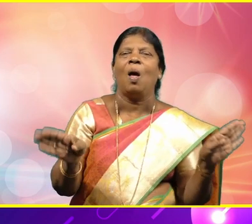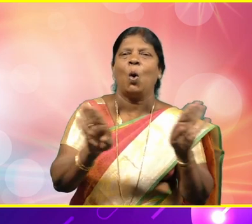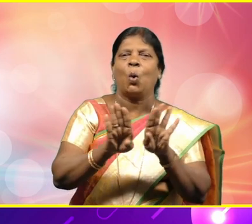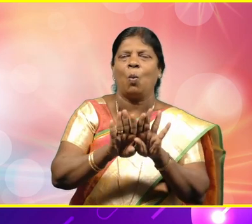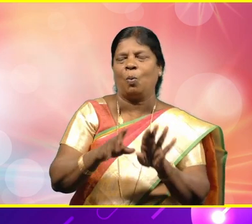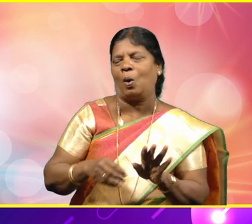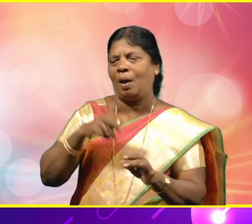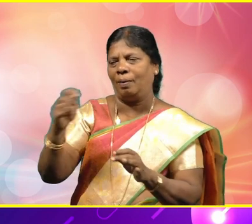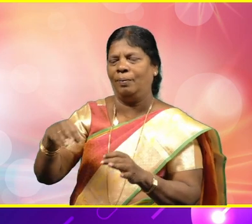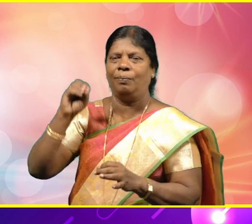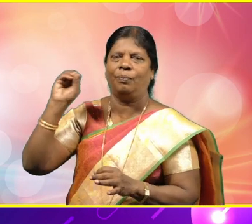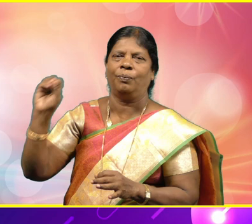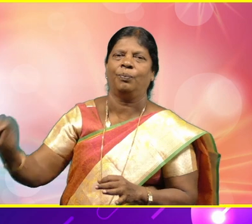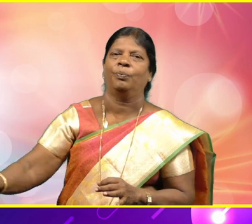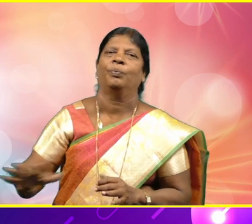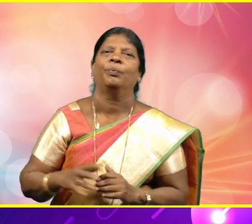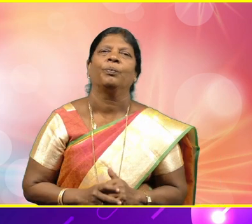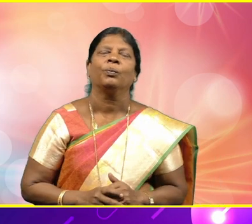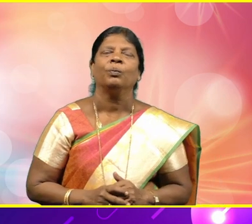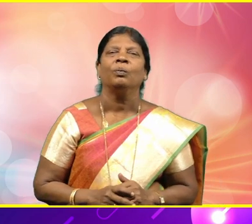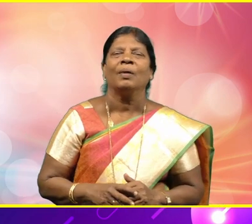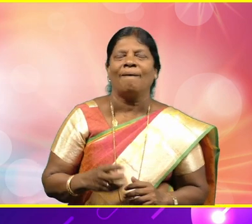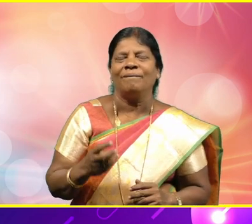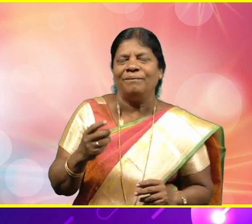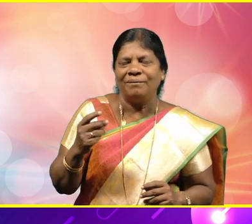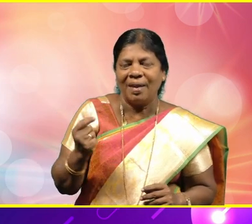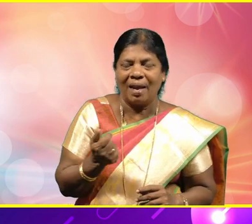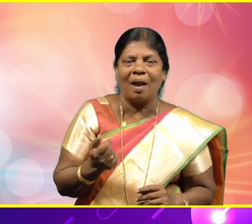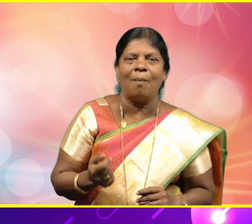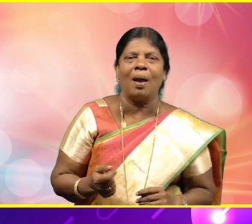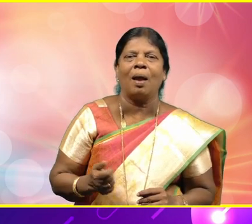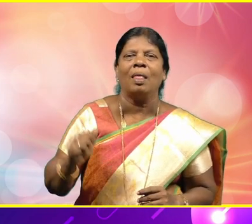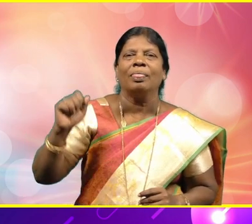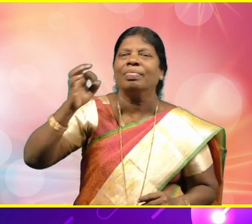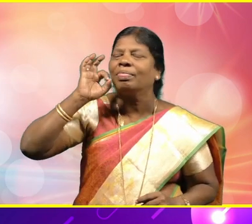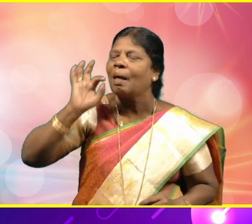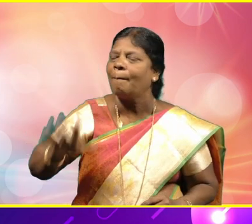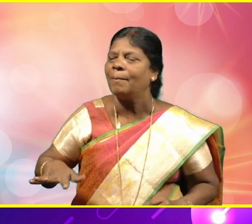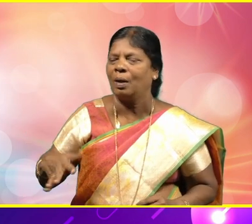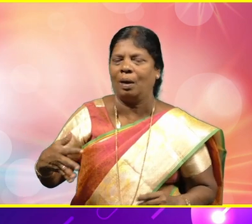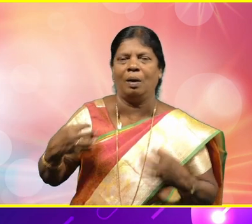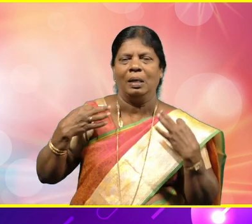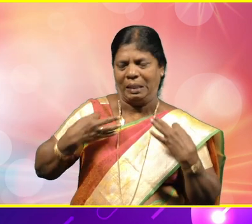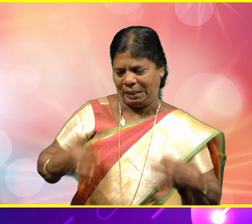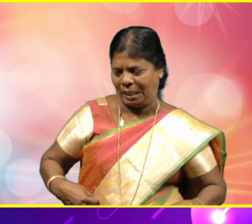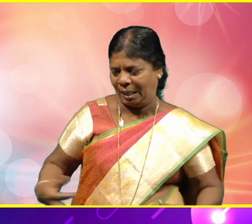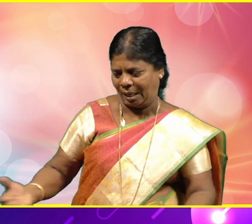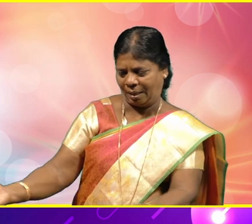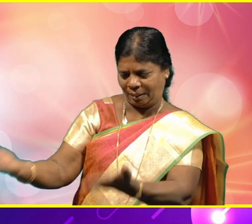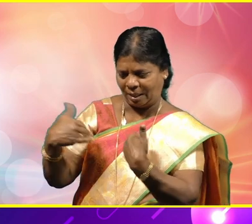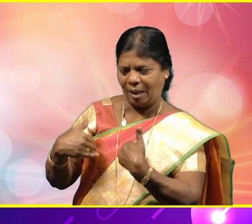பூட்டினான். வேகமாக இரத்த கரை படிந்த உன் சட்டைகளை கழற்று என்று